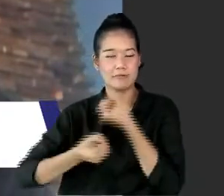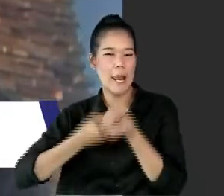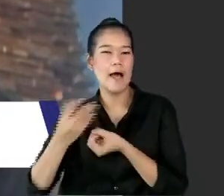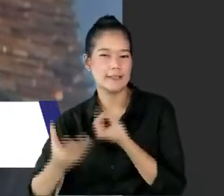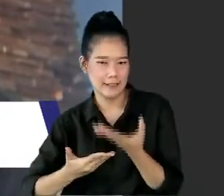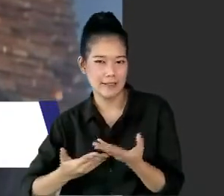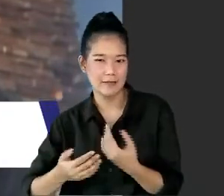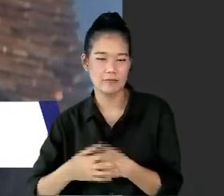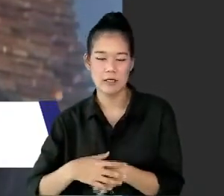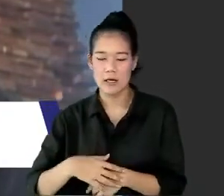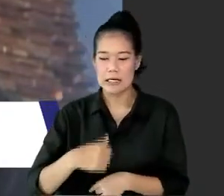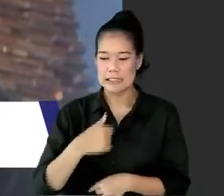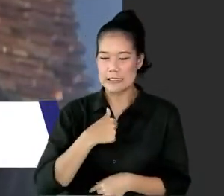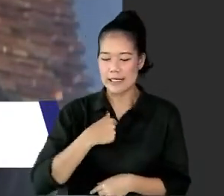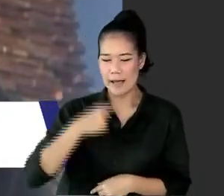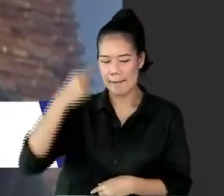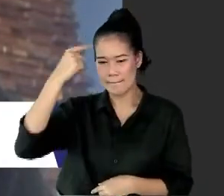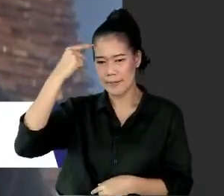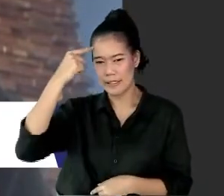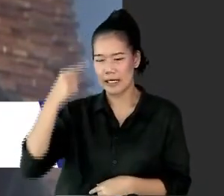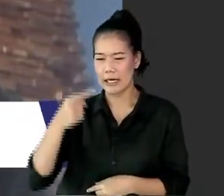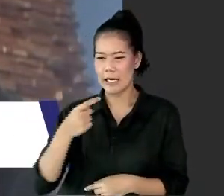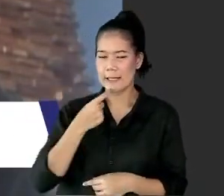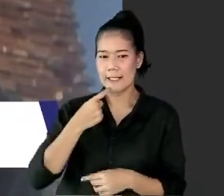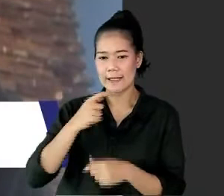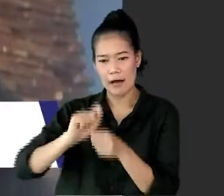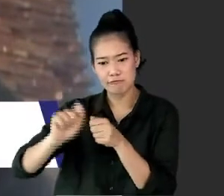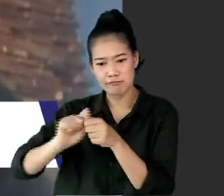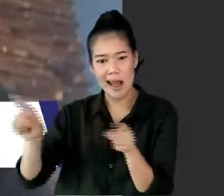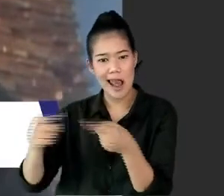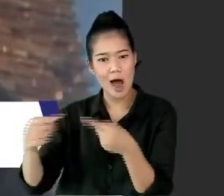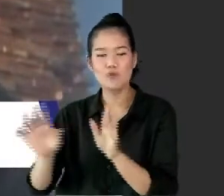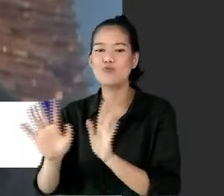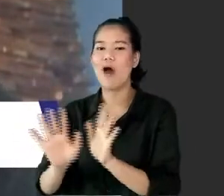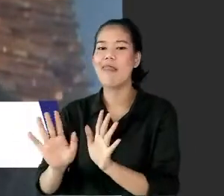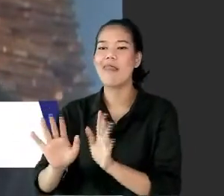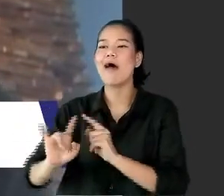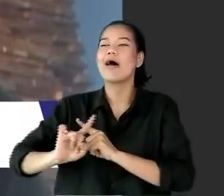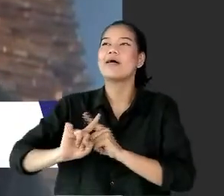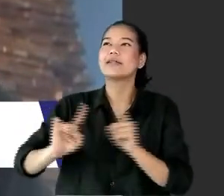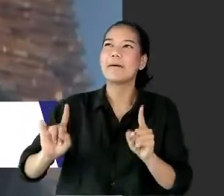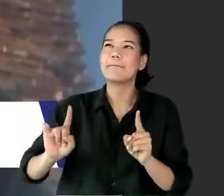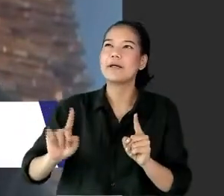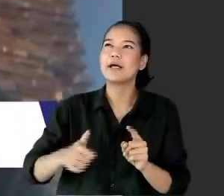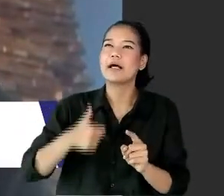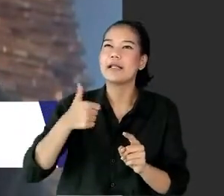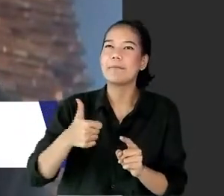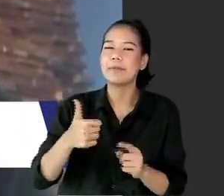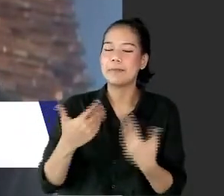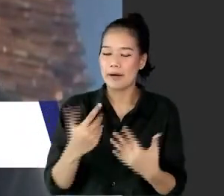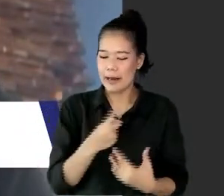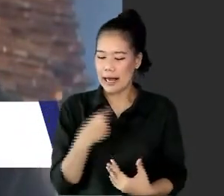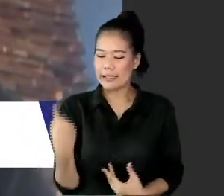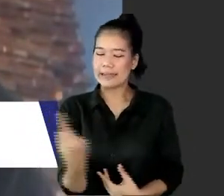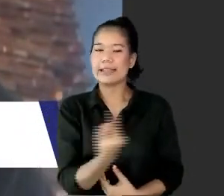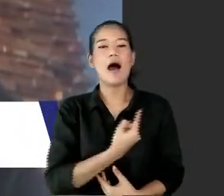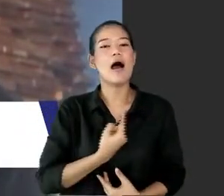sih pemikirannya bukan masalah aransemen di sini ya. Masalah lebih kepada kita